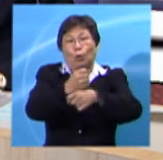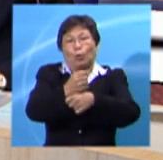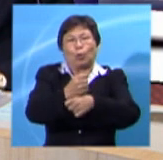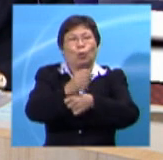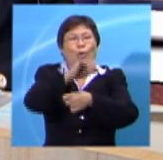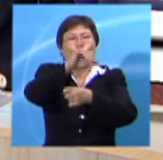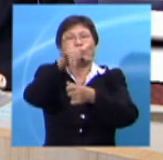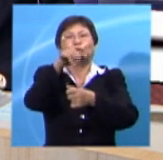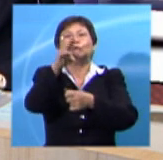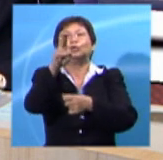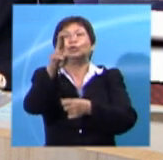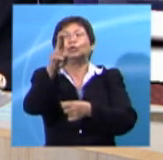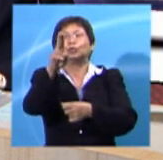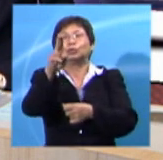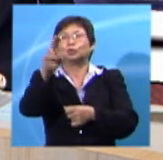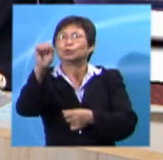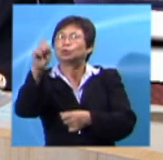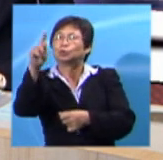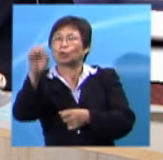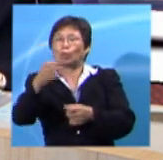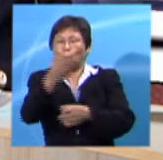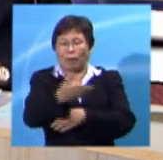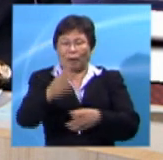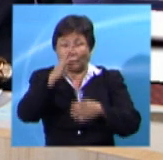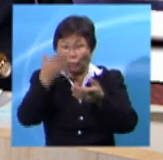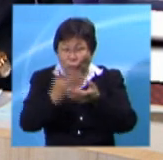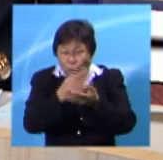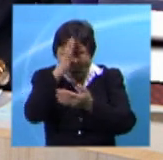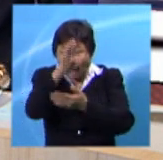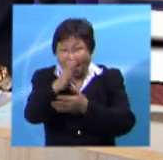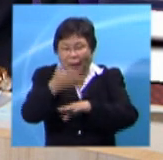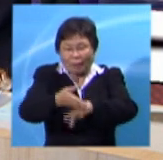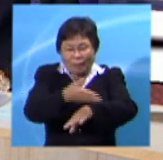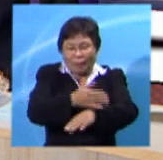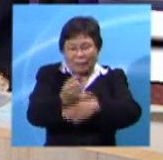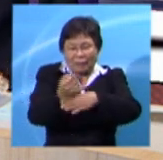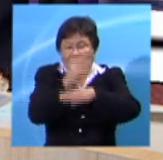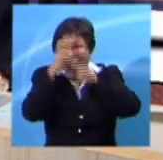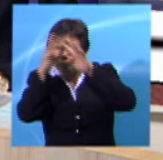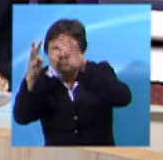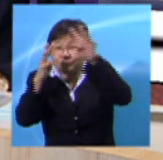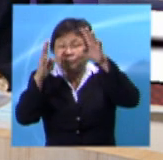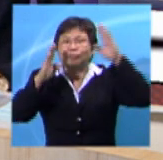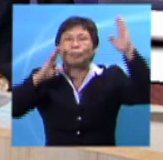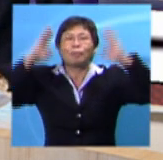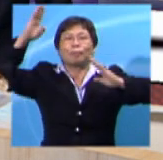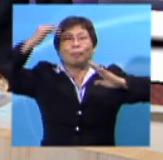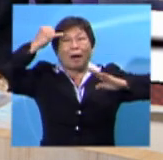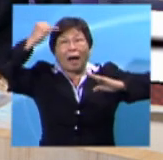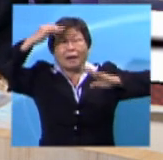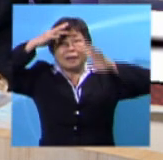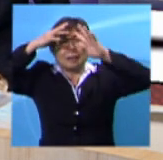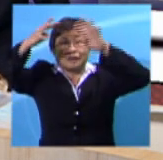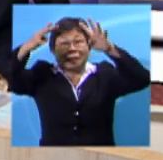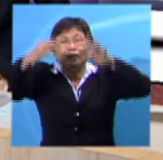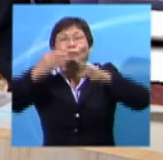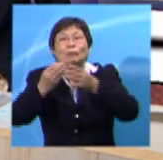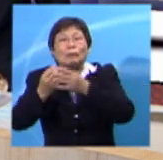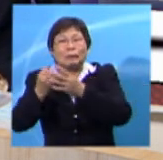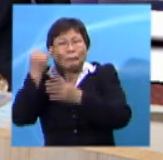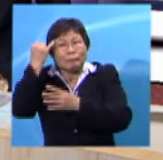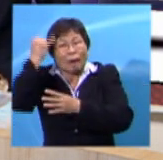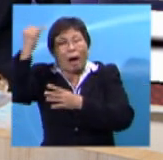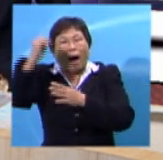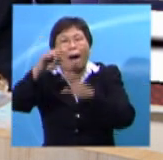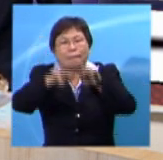sebagai merupakan satu lagiuk Inovasi dan tambahilai re B aatif ini dizahirkan pelajar